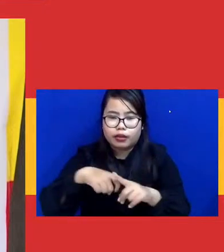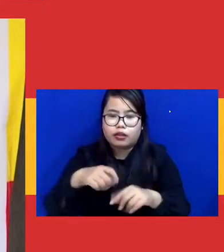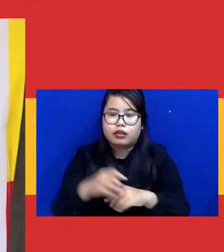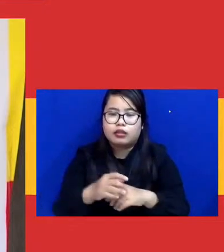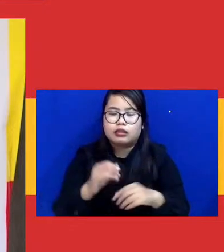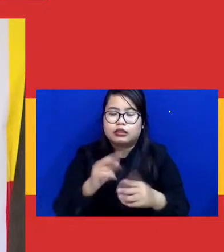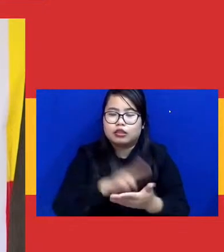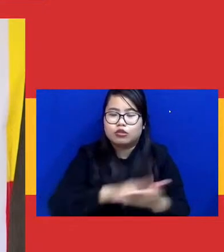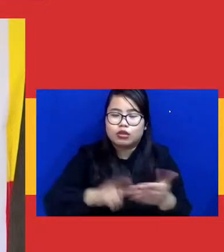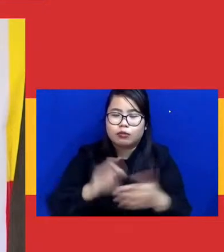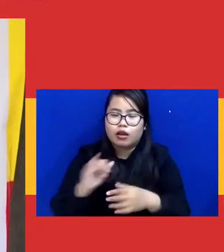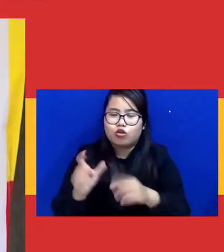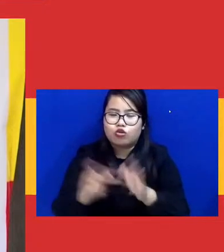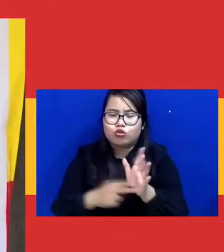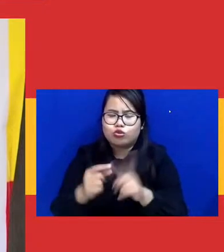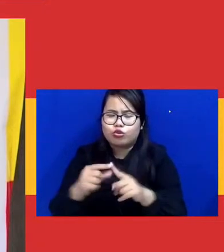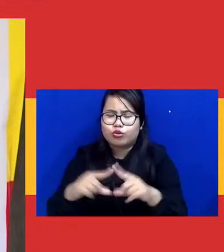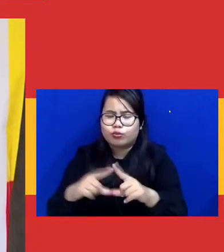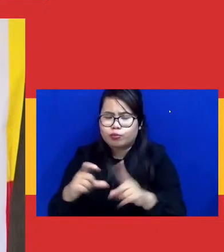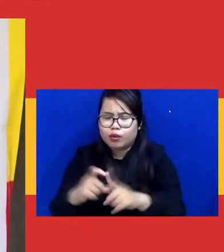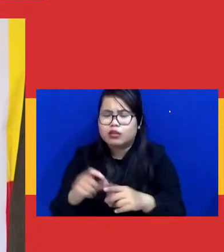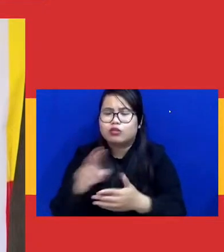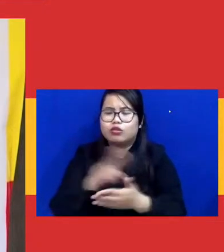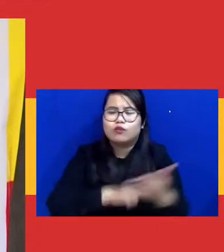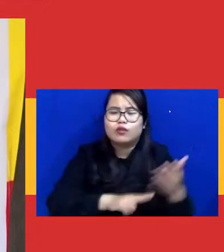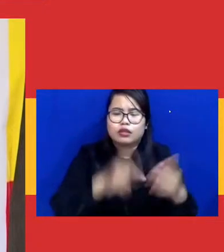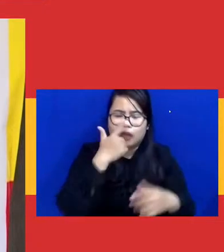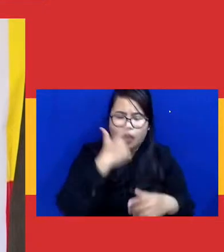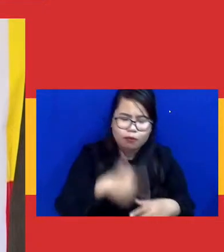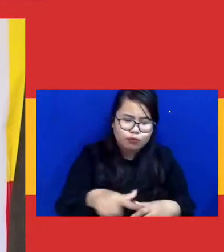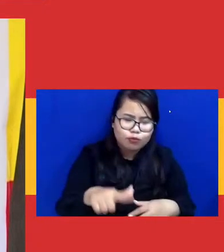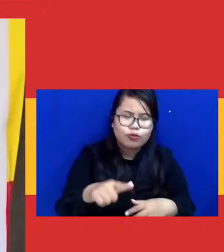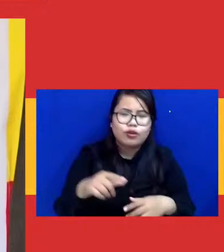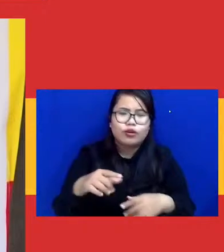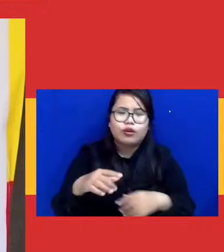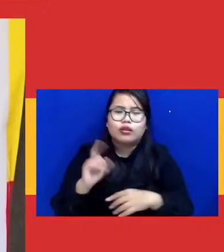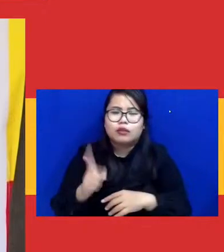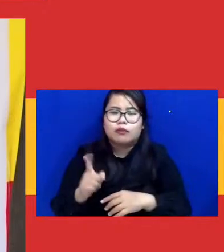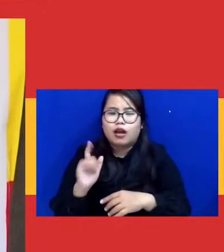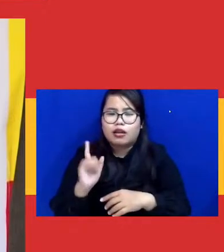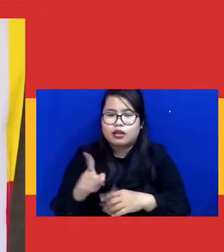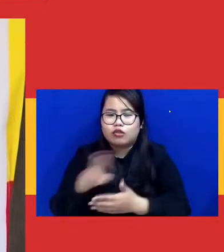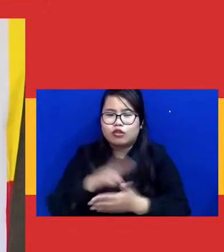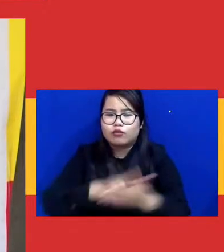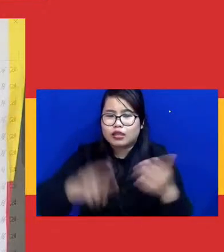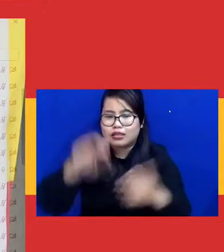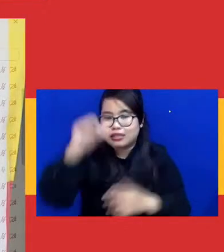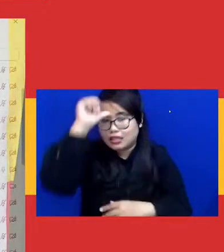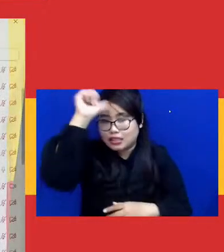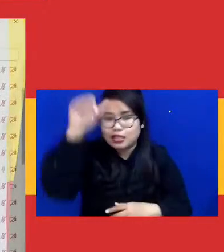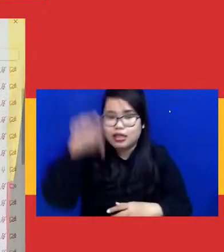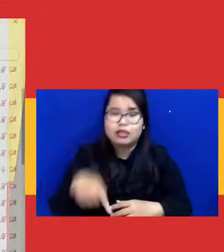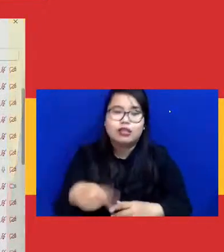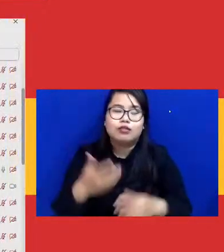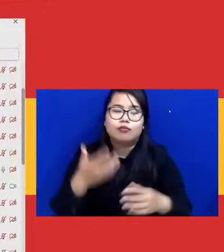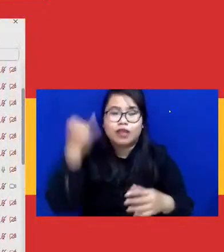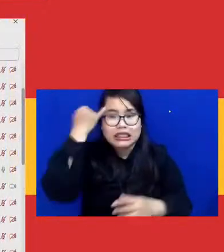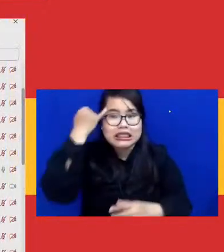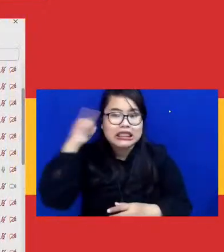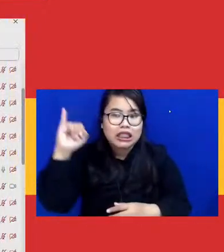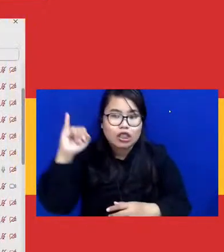Parahyangan, ada Universitas Lampung dan Nagpur University di India, berinisiatif untuk